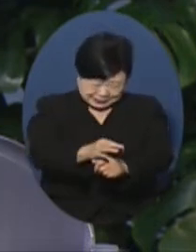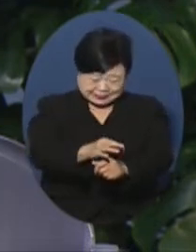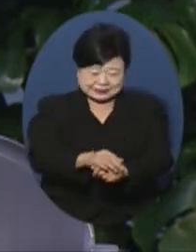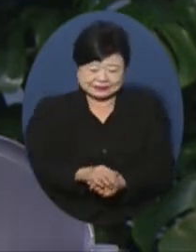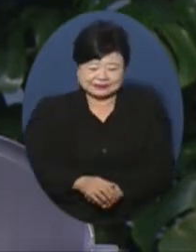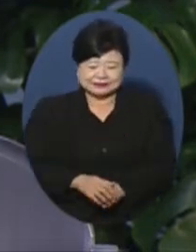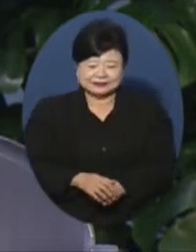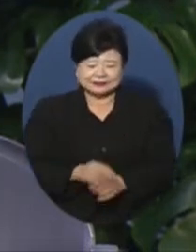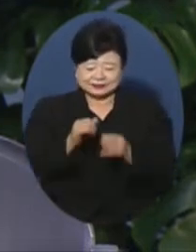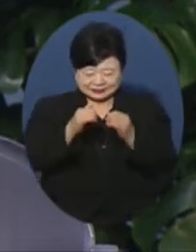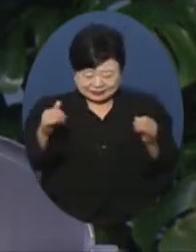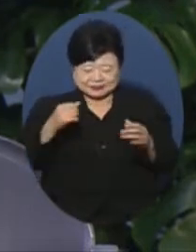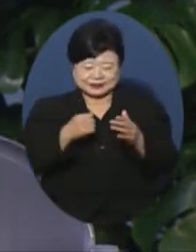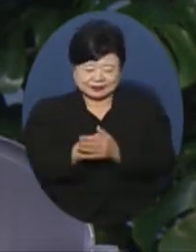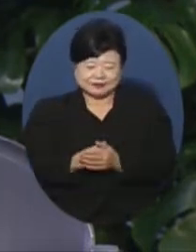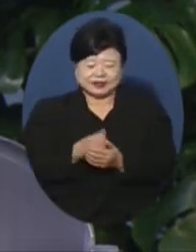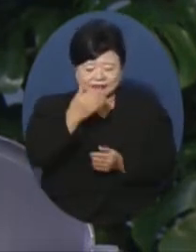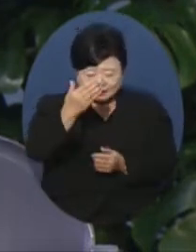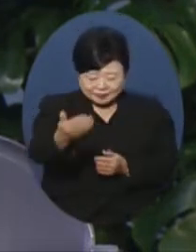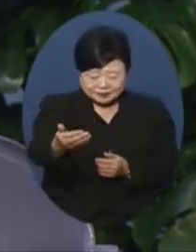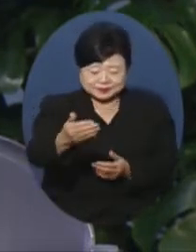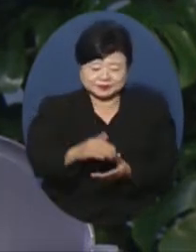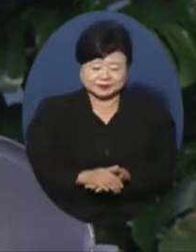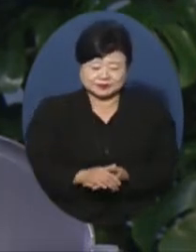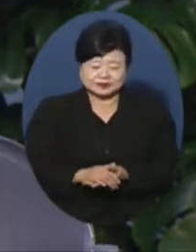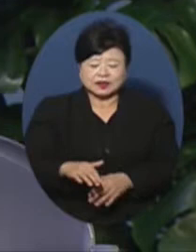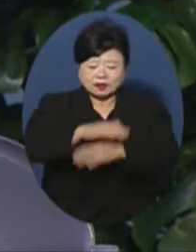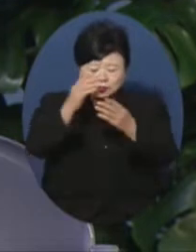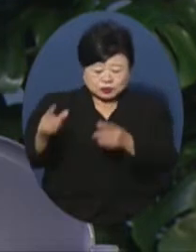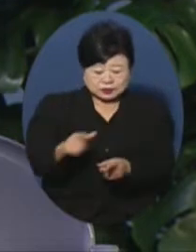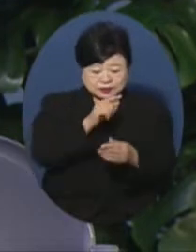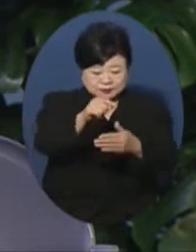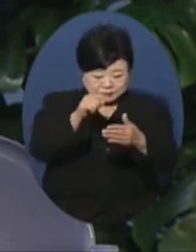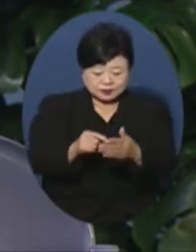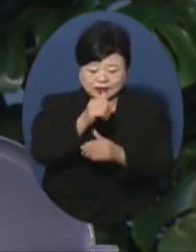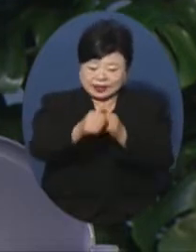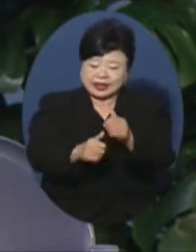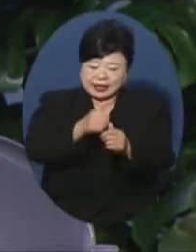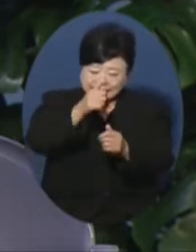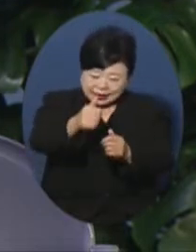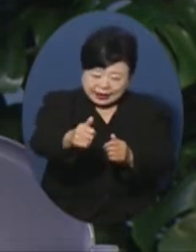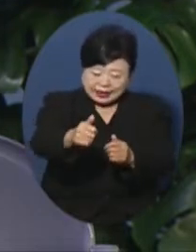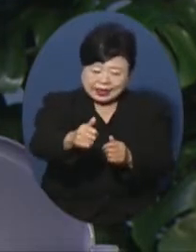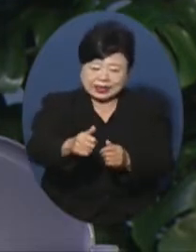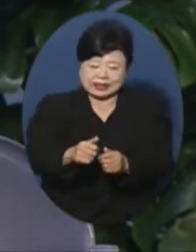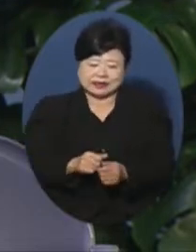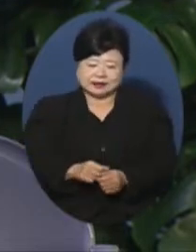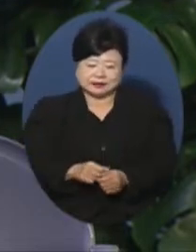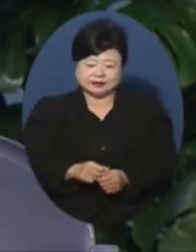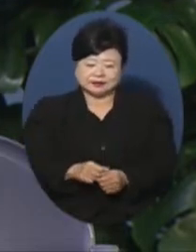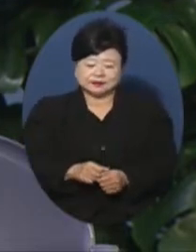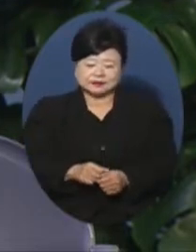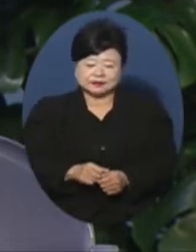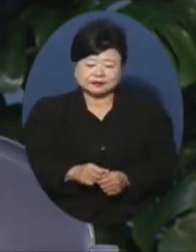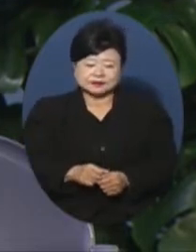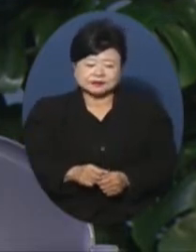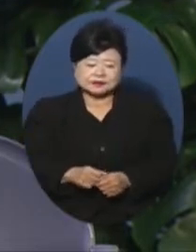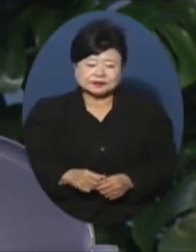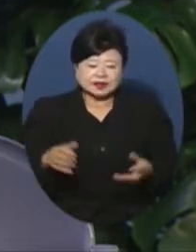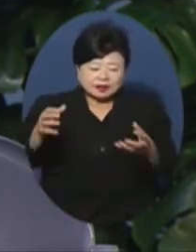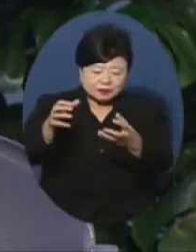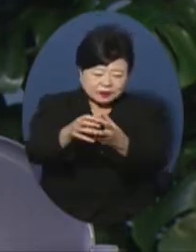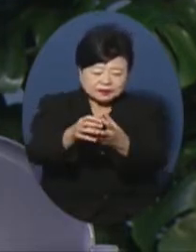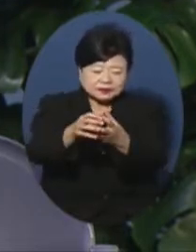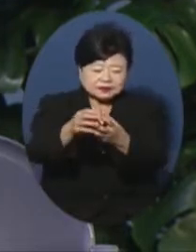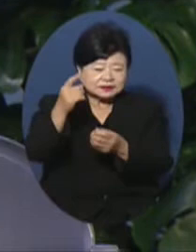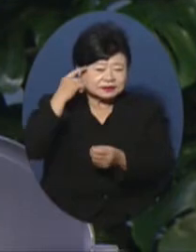값주고 산 존재이기 때문에 여러분의 모든 삶에는 하나님을 플러스해서 생각해야